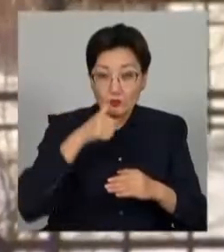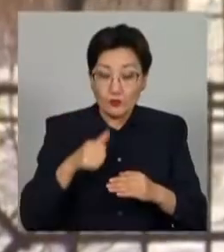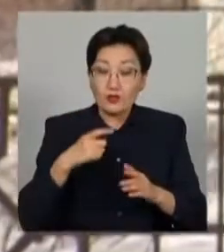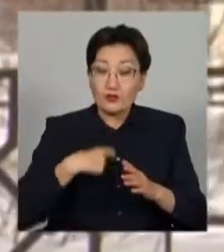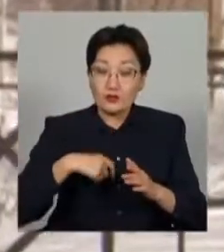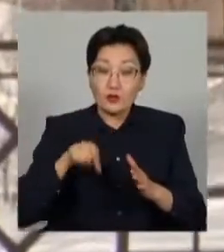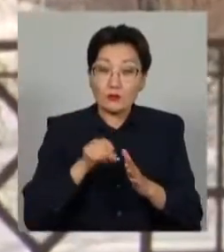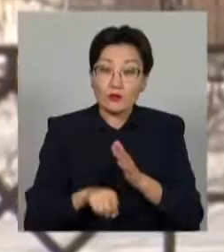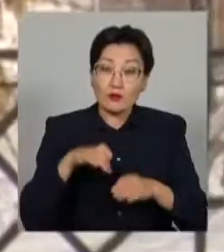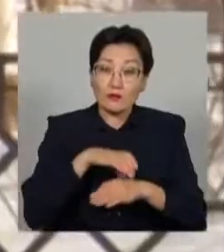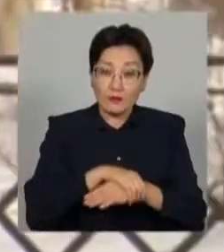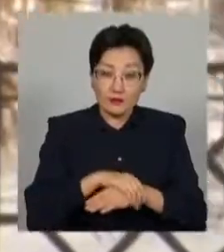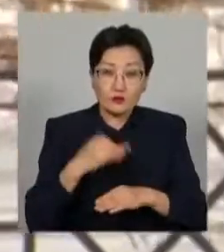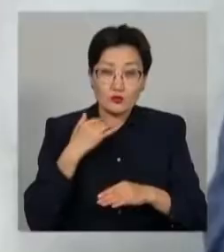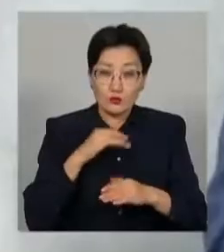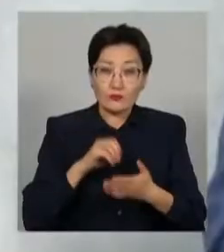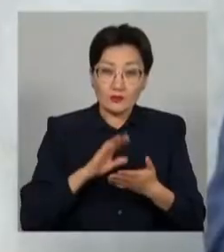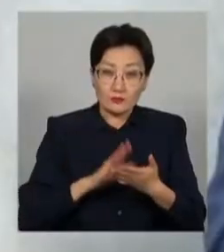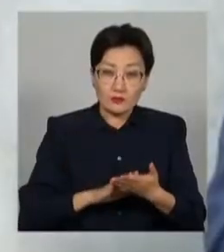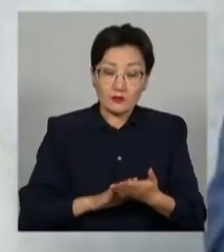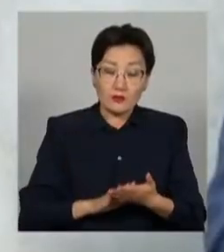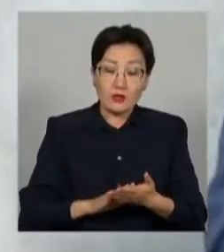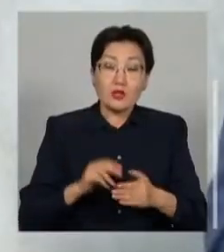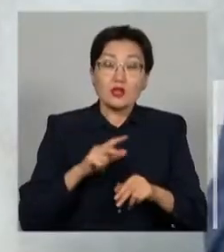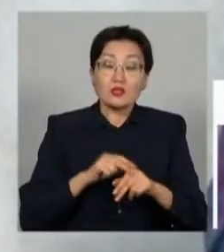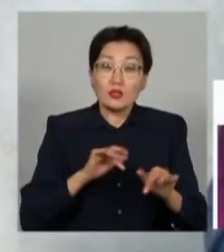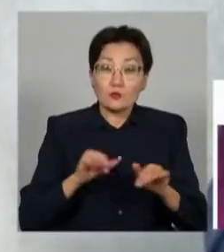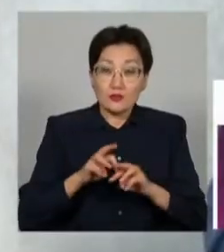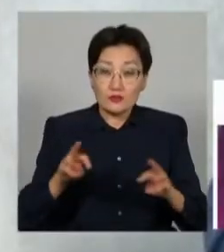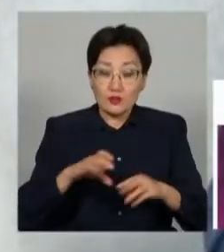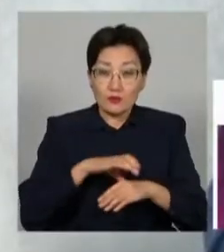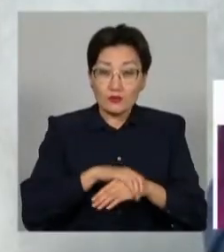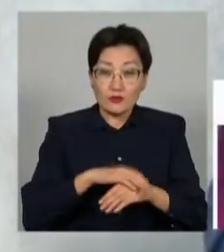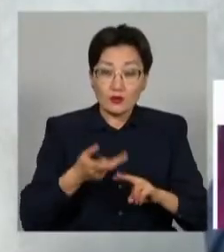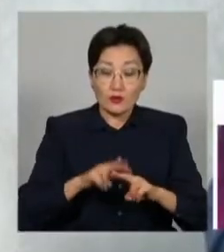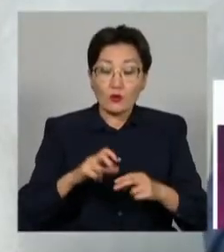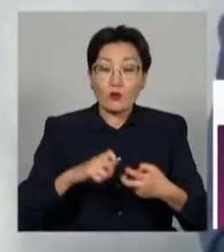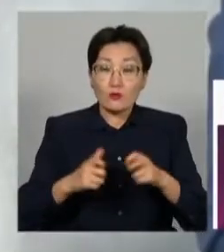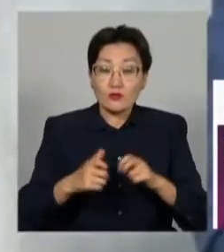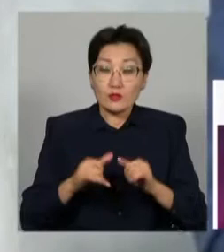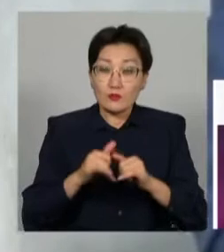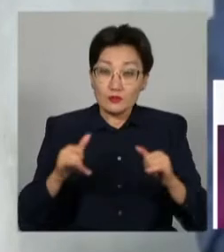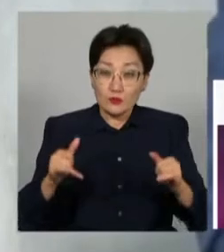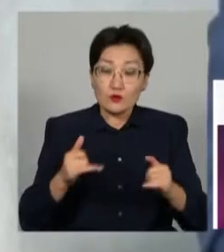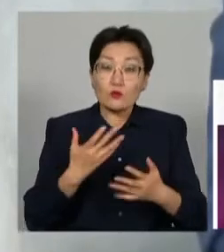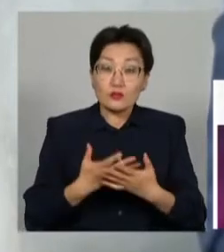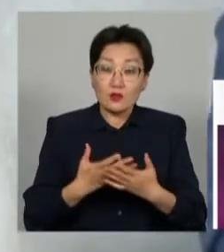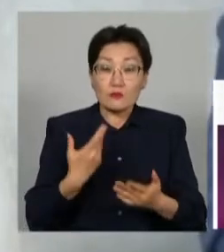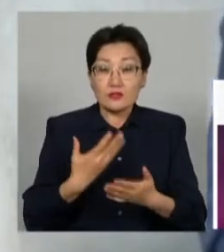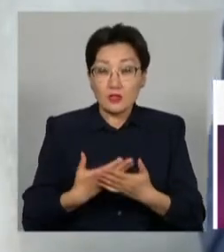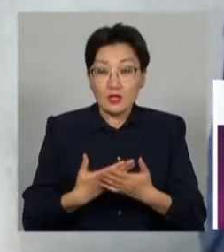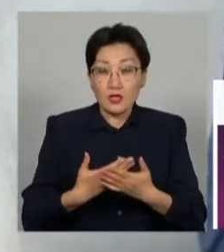жұмсау оқиғалары белең алған. Ішкі істер министрлігінің деректері де елімізде бұл келеңсіз үрдістің өсуін көрсетіп отыр.